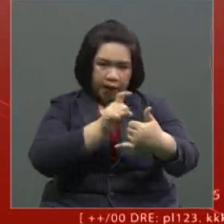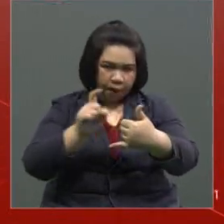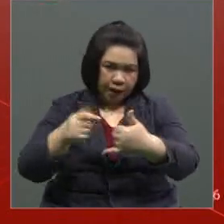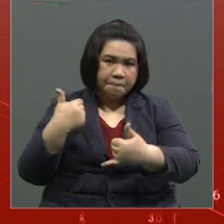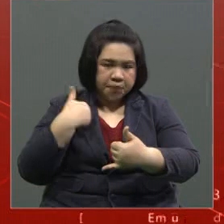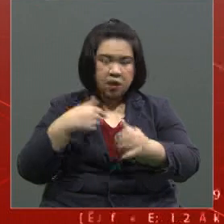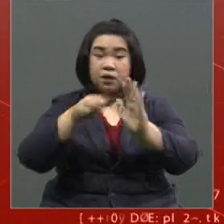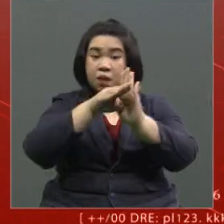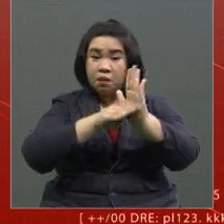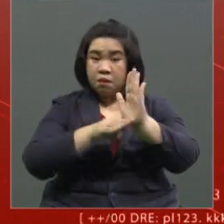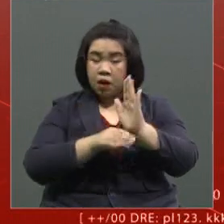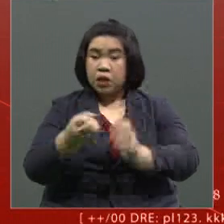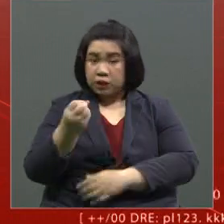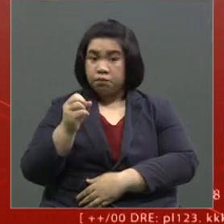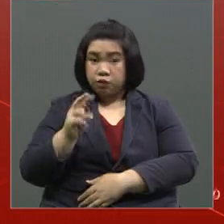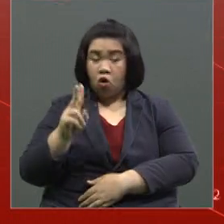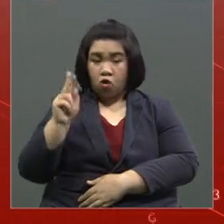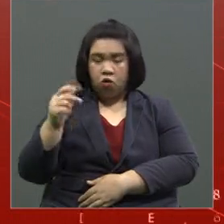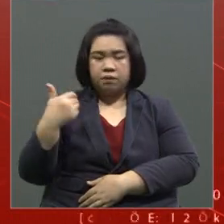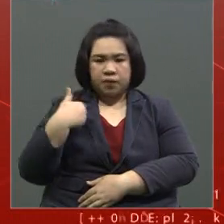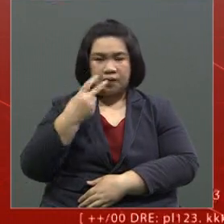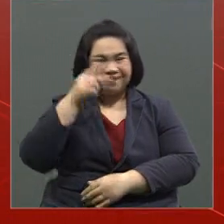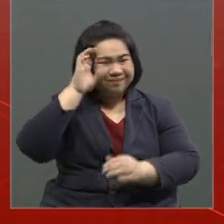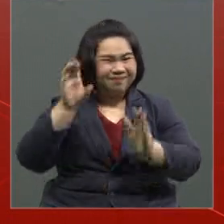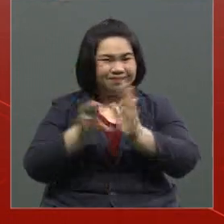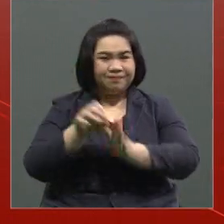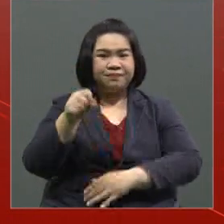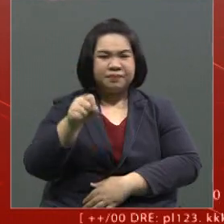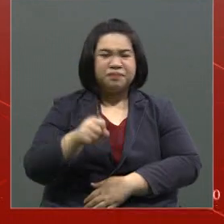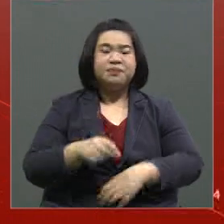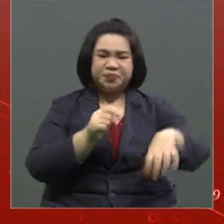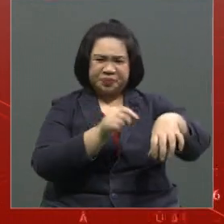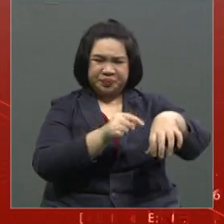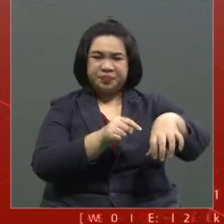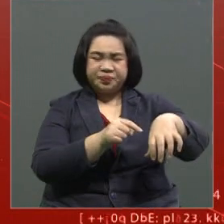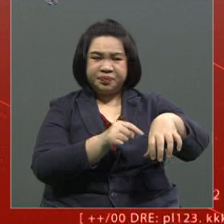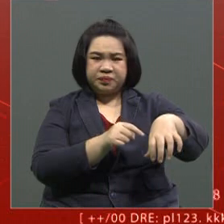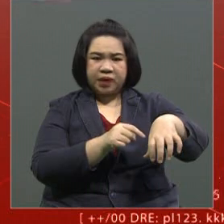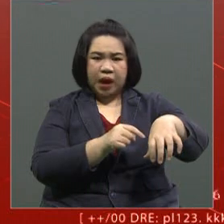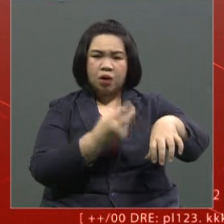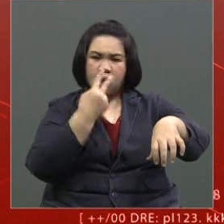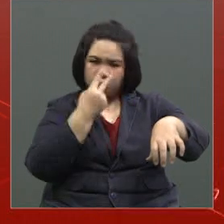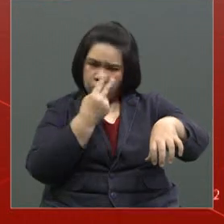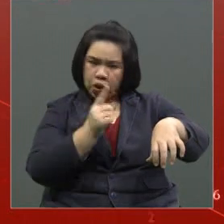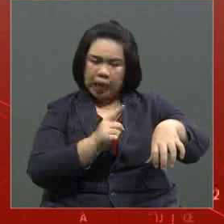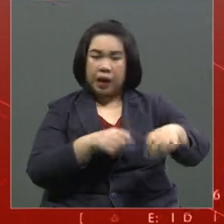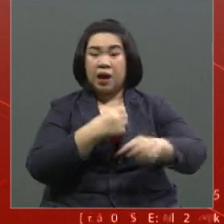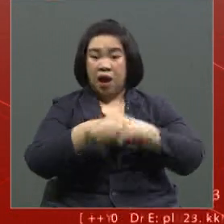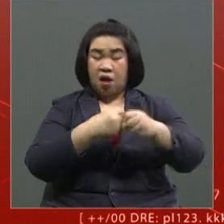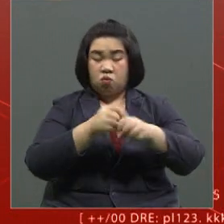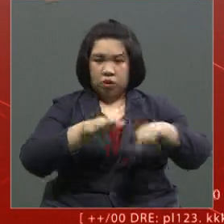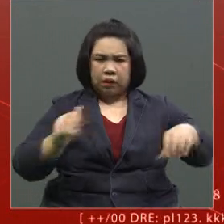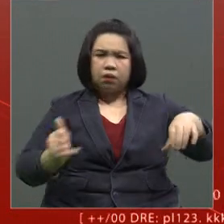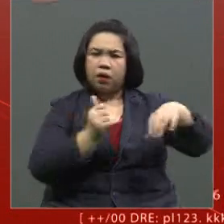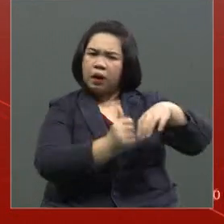ที่เรียกกันว่าปทุมธานีโมเดลอย่างภาพที่เห็นที่บอกว่าปฏิบัติการรังสิตมันร้ายเนี่ยแหละค่ะก็คือไปดูทั้งเรื่องของอายุของผู้ใช้บริการ